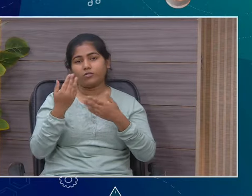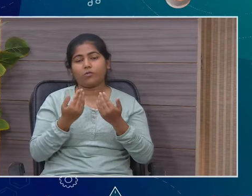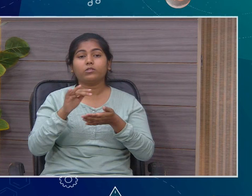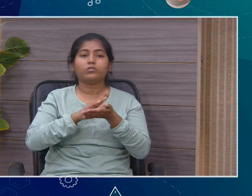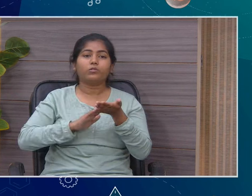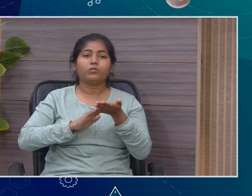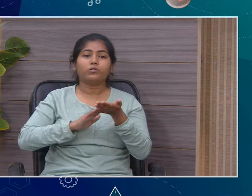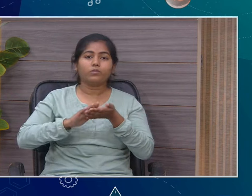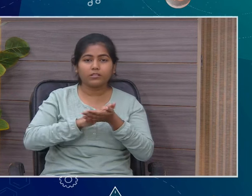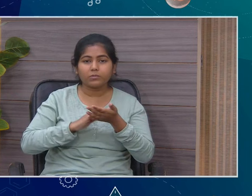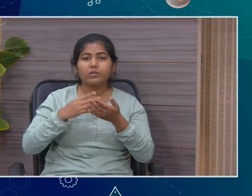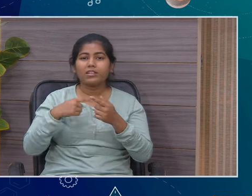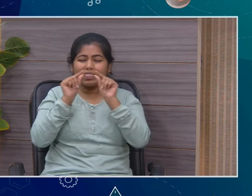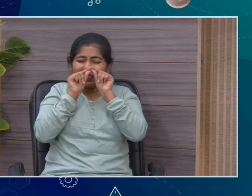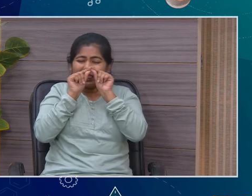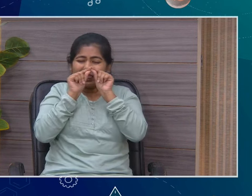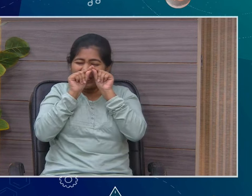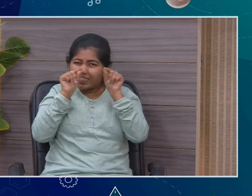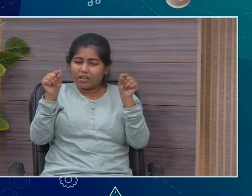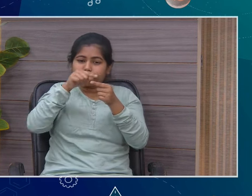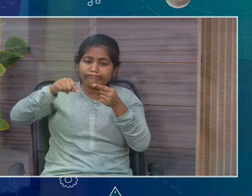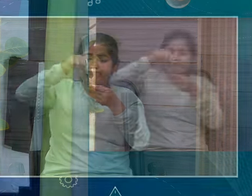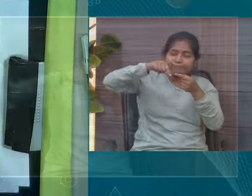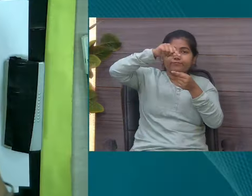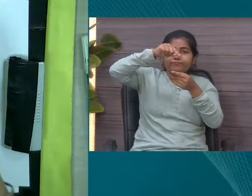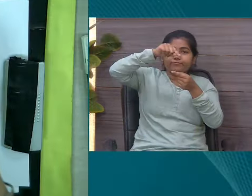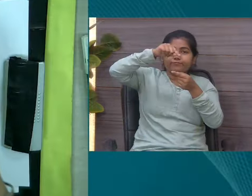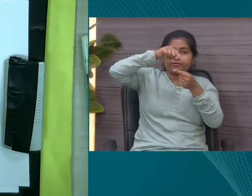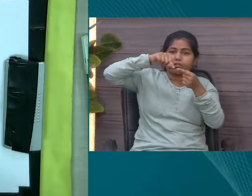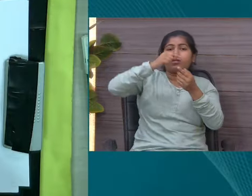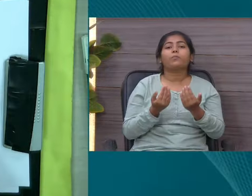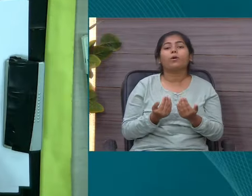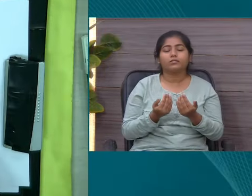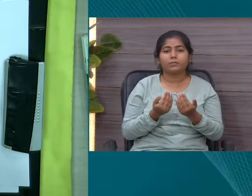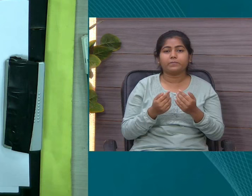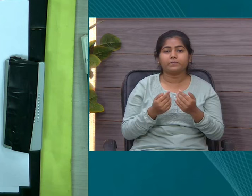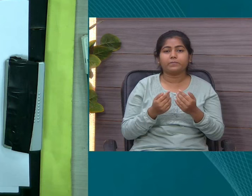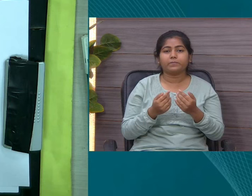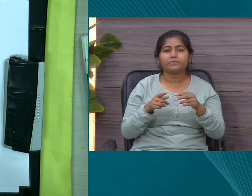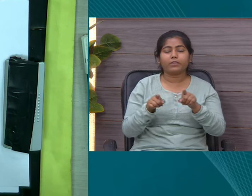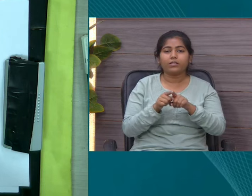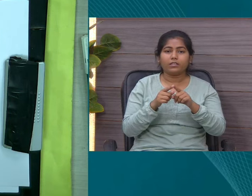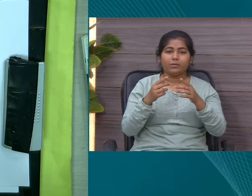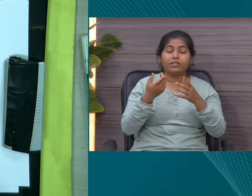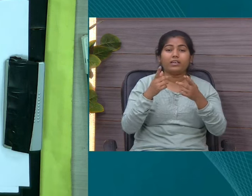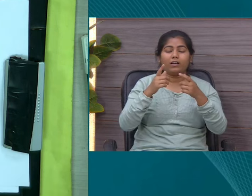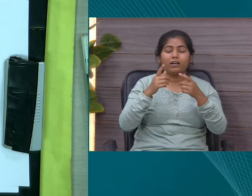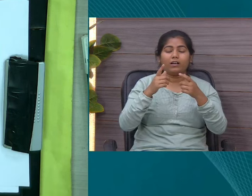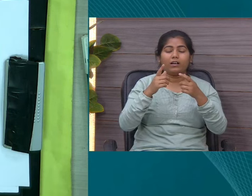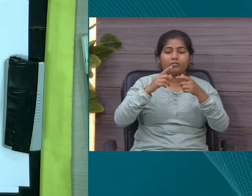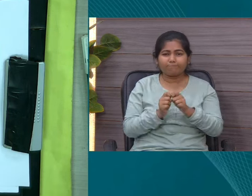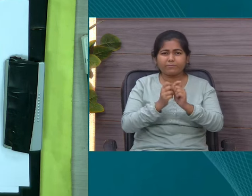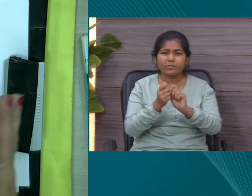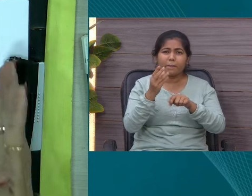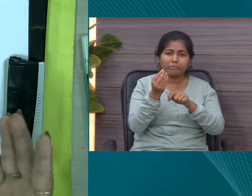हैं सुतली की सहायता से, या इस तरह से हमने एक शेल रखा, ये हमने दूसरा शेल रख दिया, इससे बड़ा गोला लगा दिया, उसके ऊपर क्ले लगाकर हम